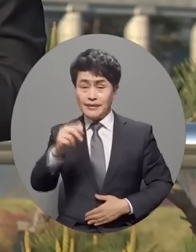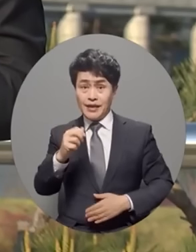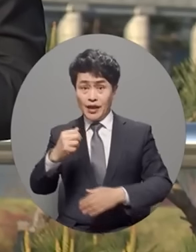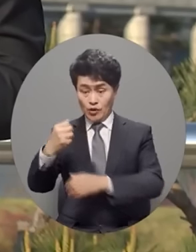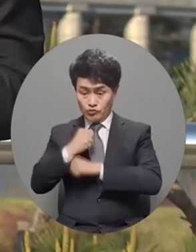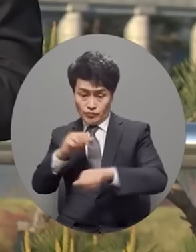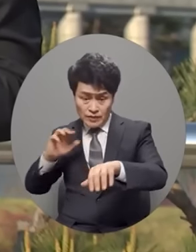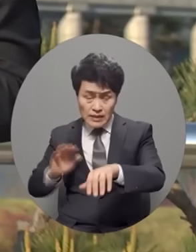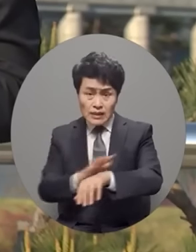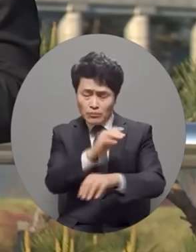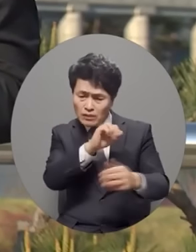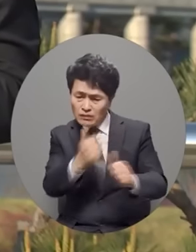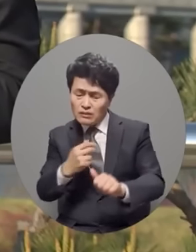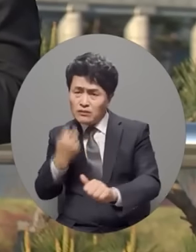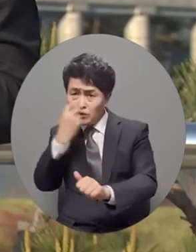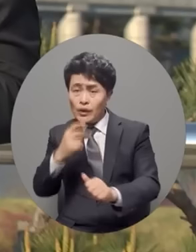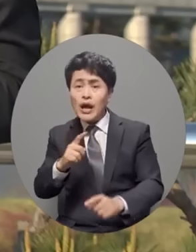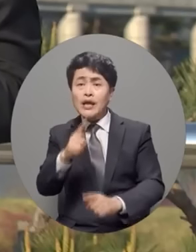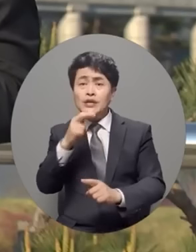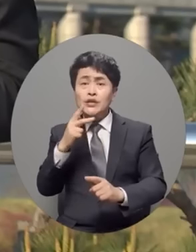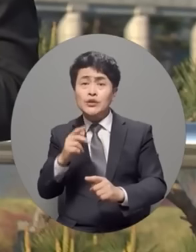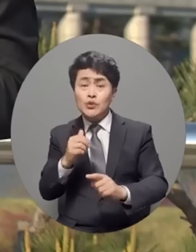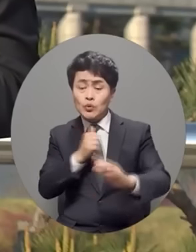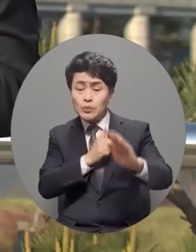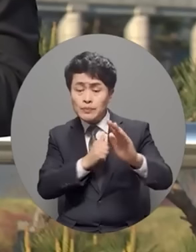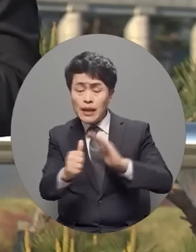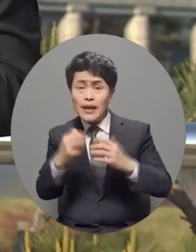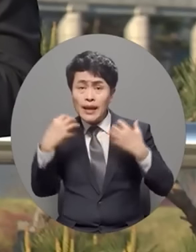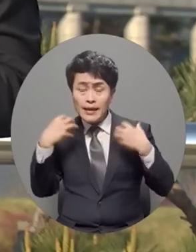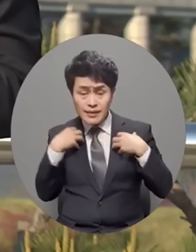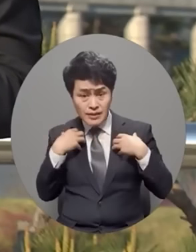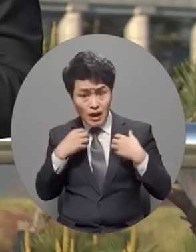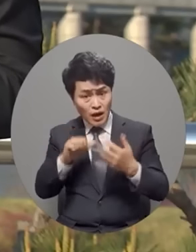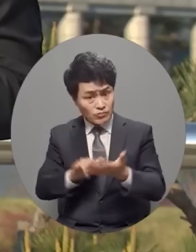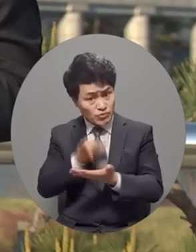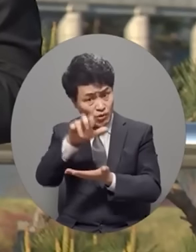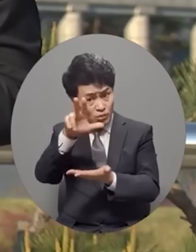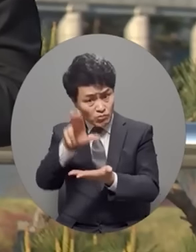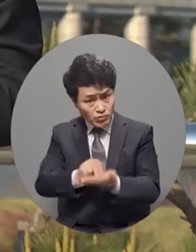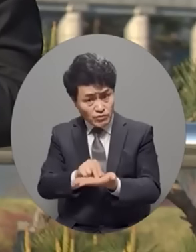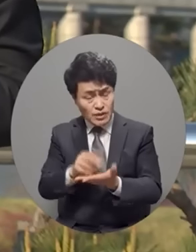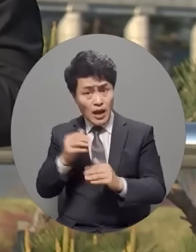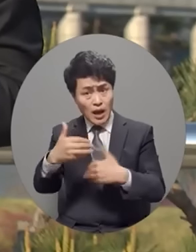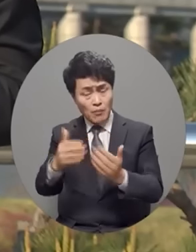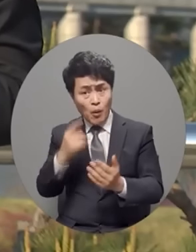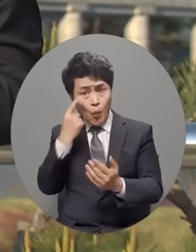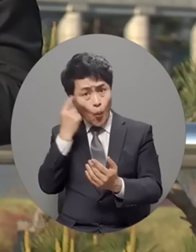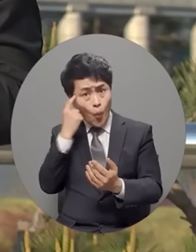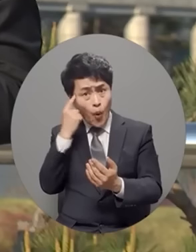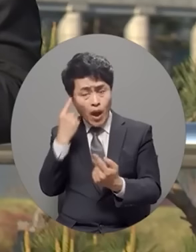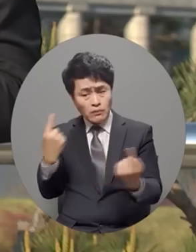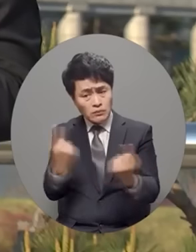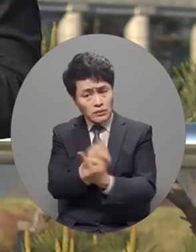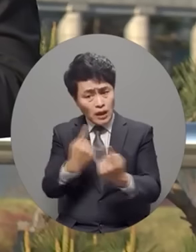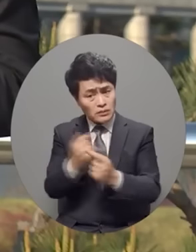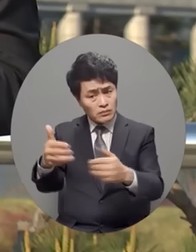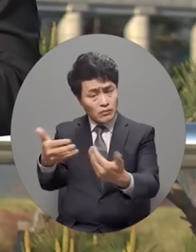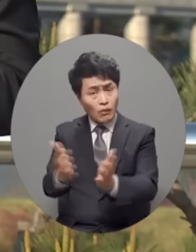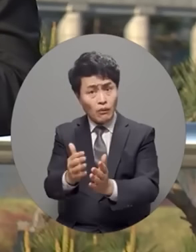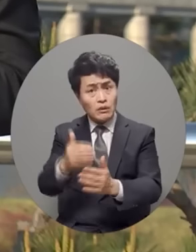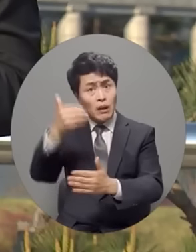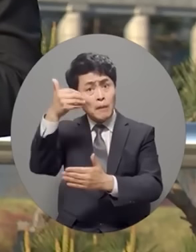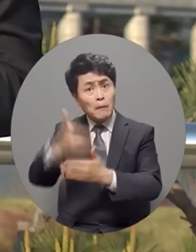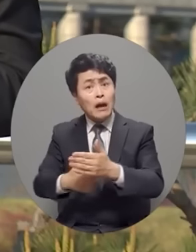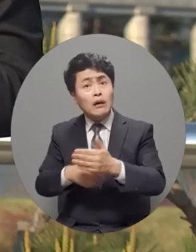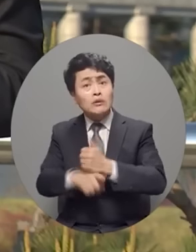외압 의혹과 이종섭 대사 출국 등 여러 논란을 자초한 안보실이 왜 쇄신 대상에서 빠지냐는 비판이